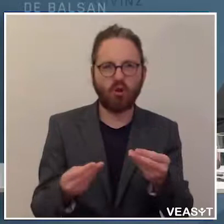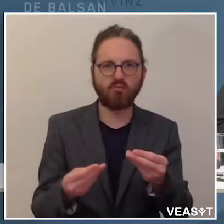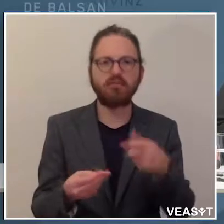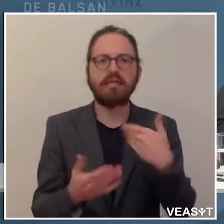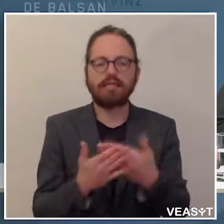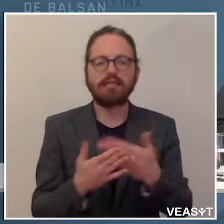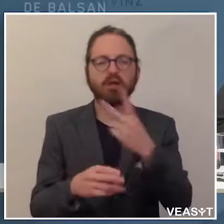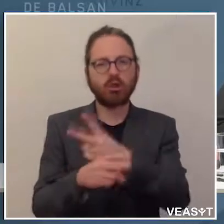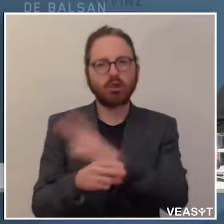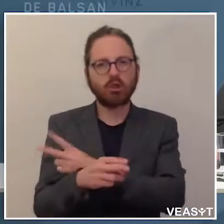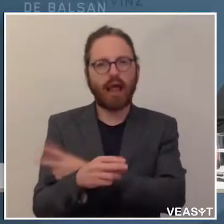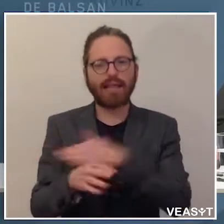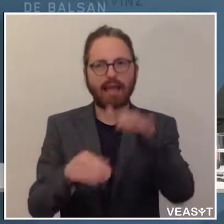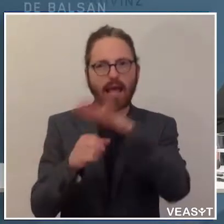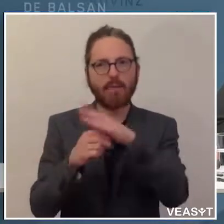stati